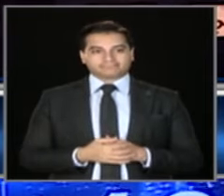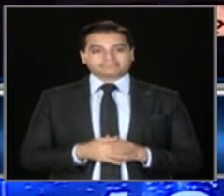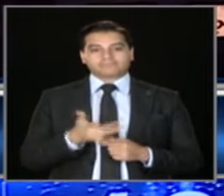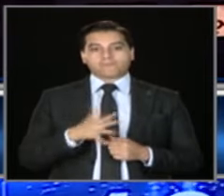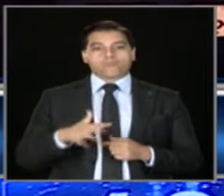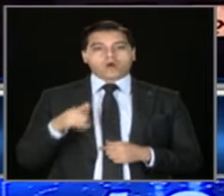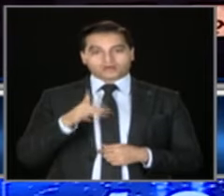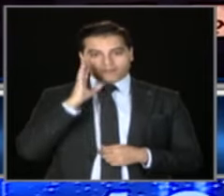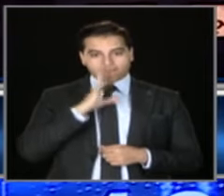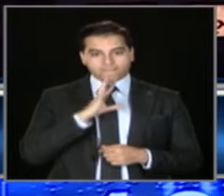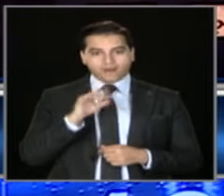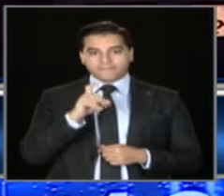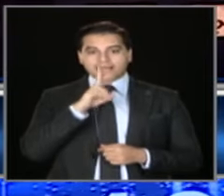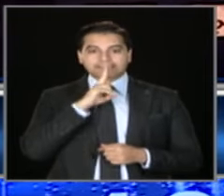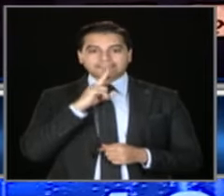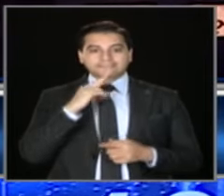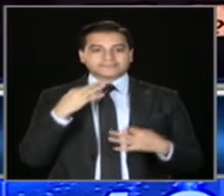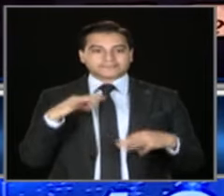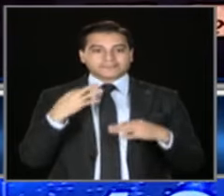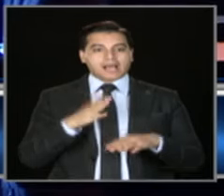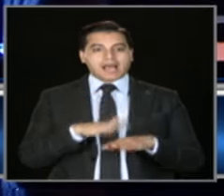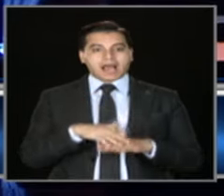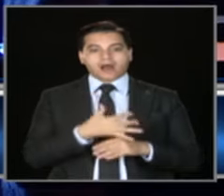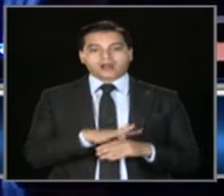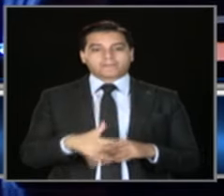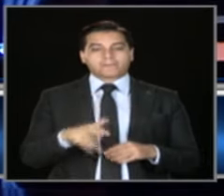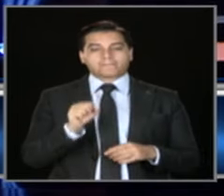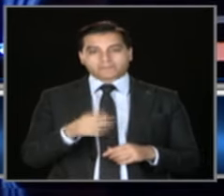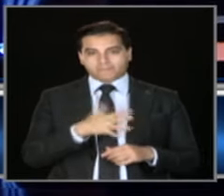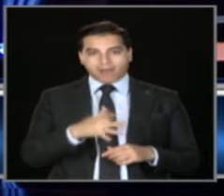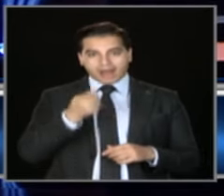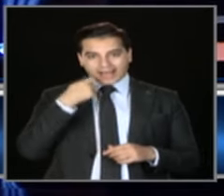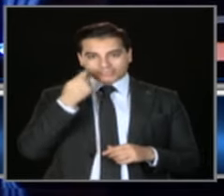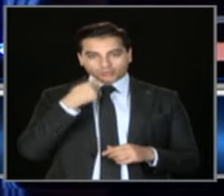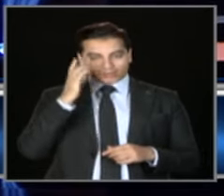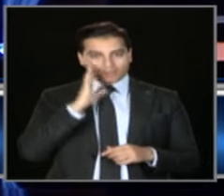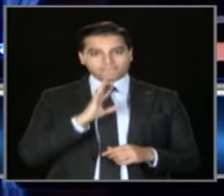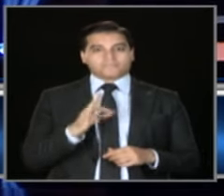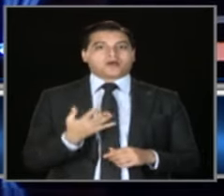بحيرة ماء عذبة على شاطئ البحر الأسود.